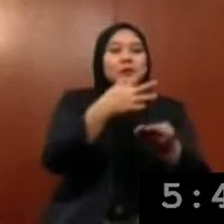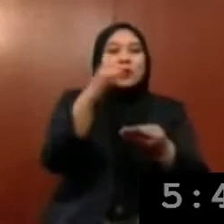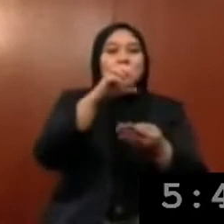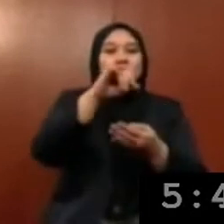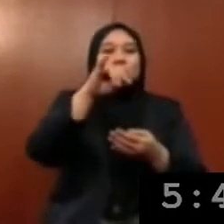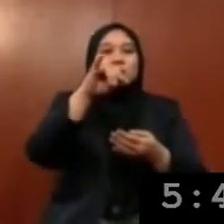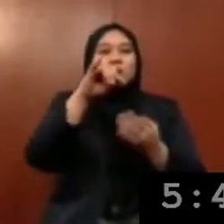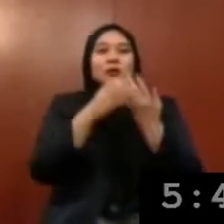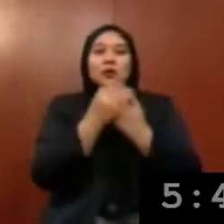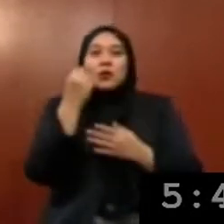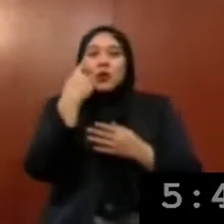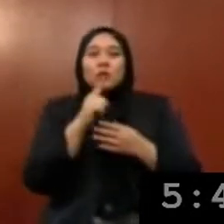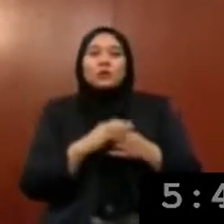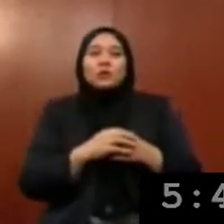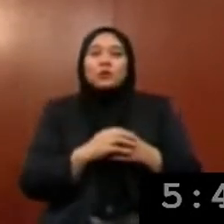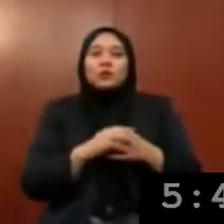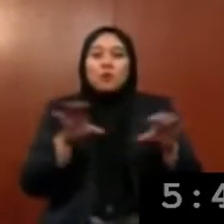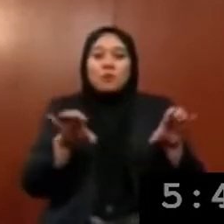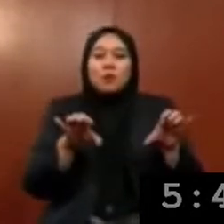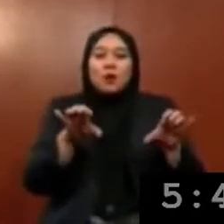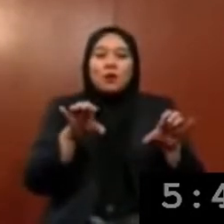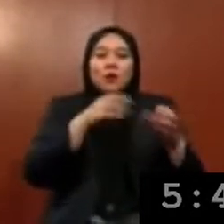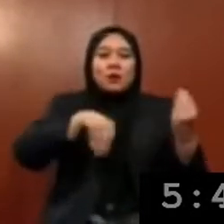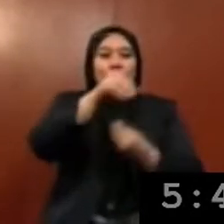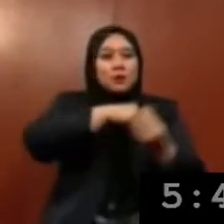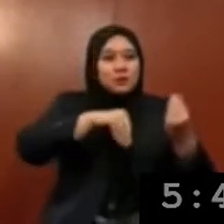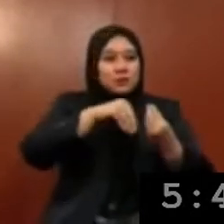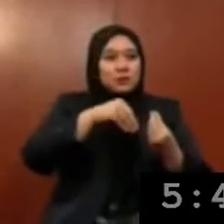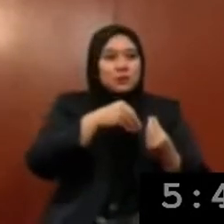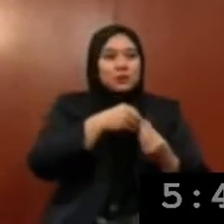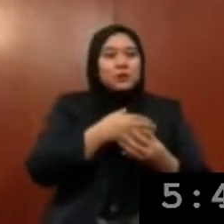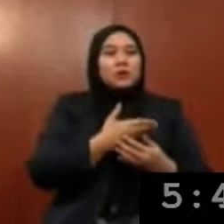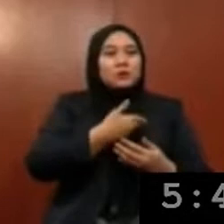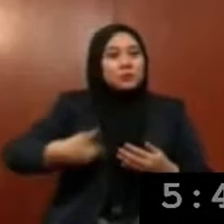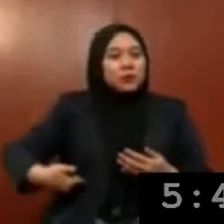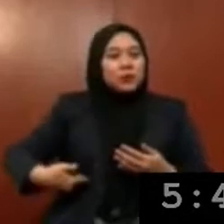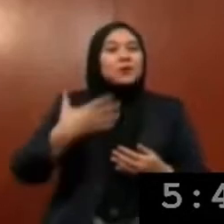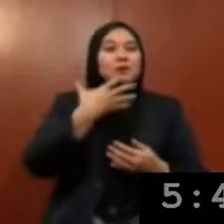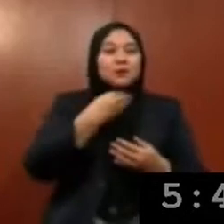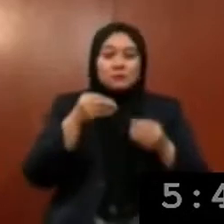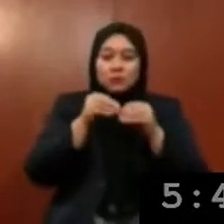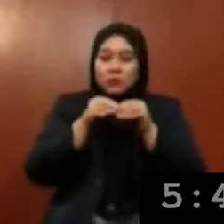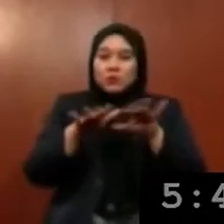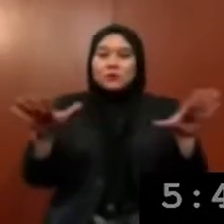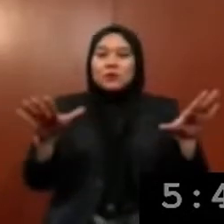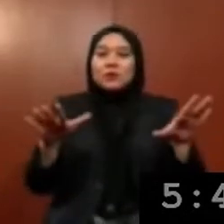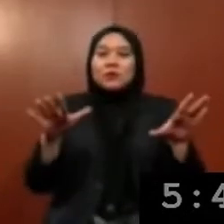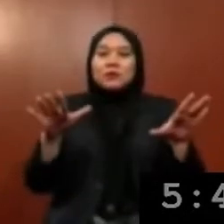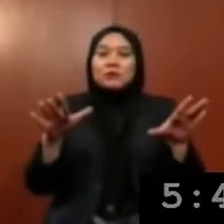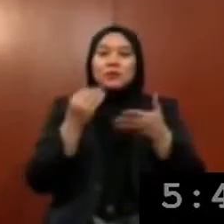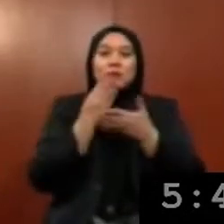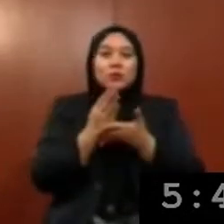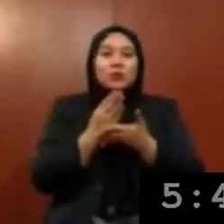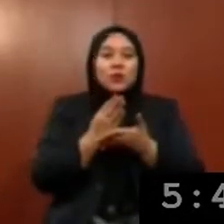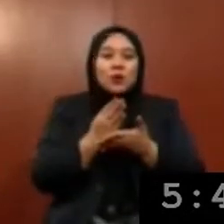melaksanakan ibadah haji di Baitullah dalam tawaran kita Selangor kerajaan perpaduan turut bermatlamat meluaskan insentif ini dari